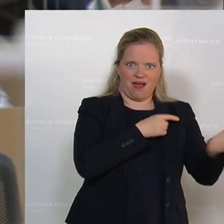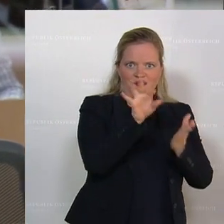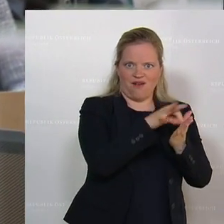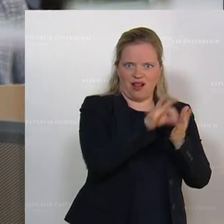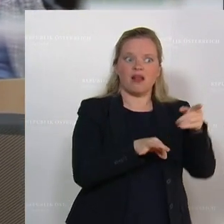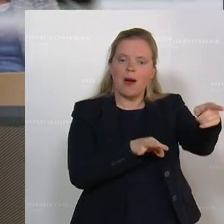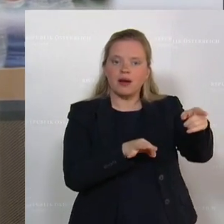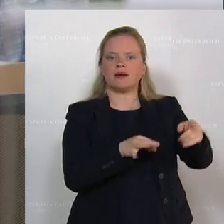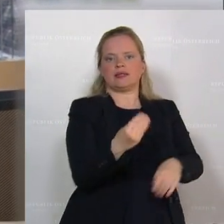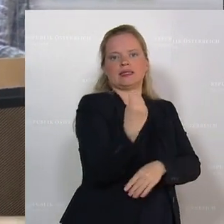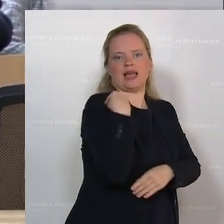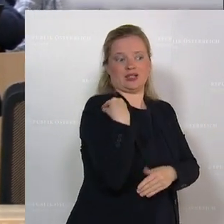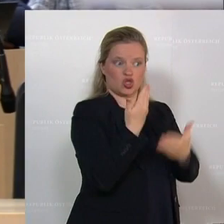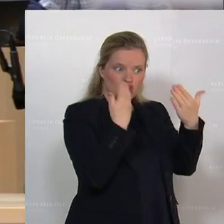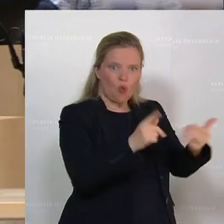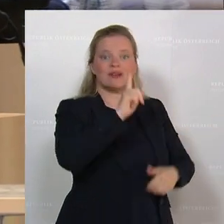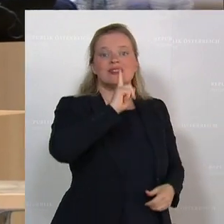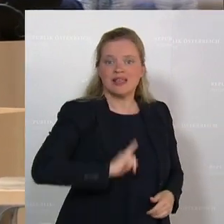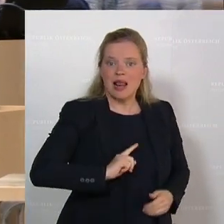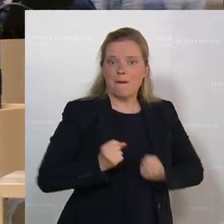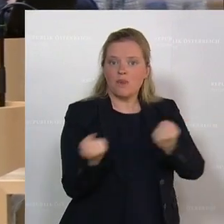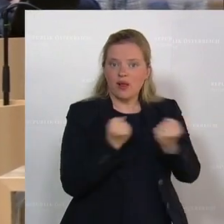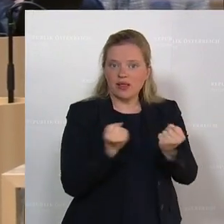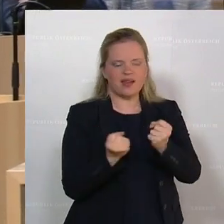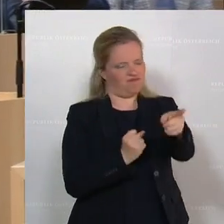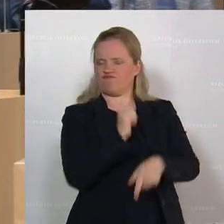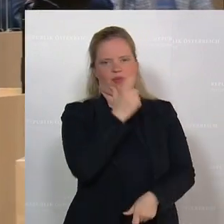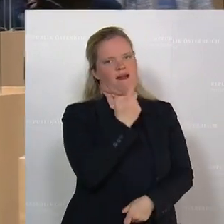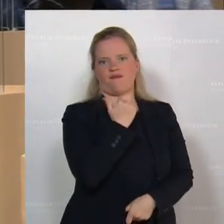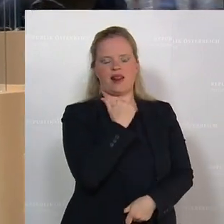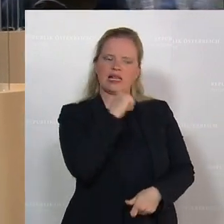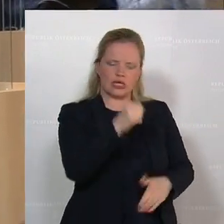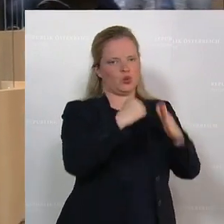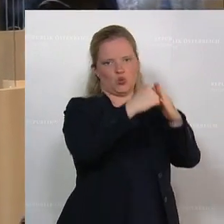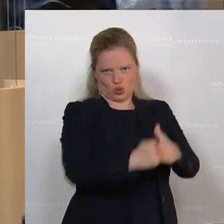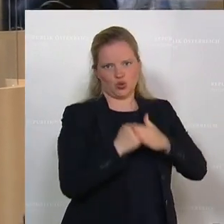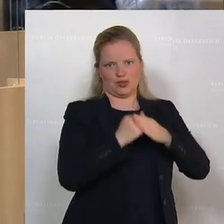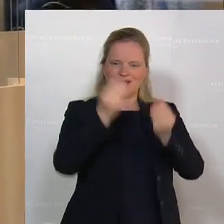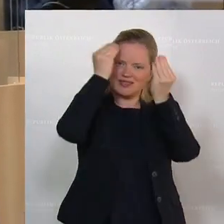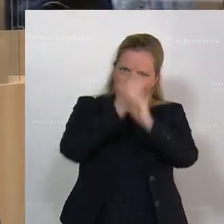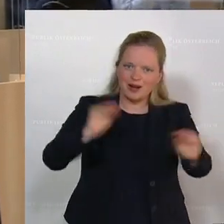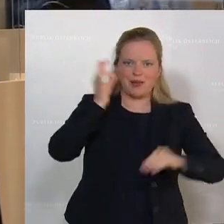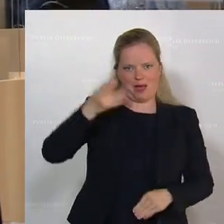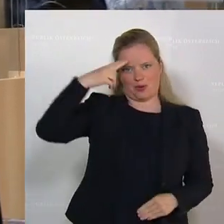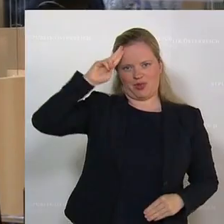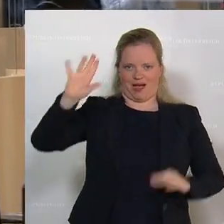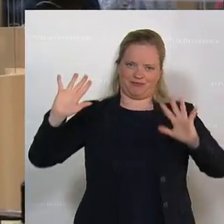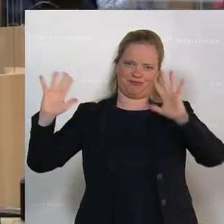haben, dass sie diesen Stil in der Politik weder gutheißen noch unterstützen wollen, sehr geehrte Damen und Herren.